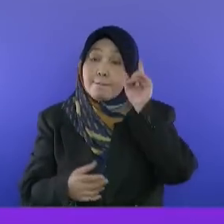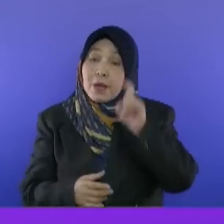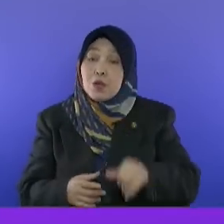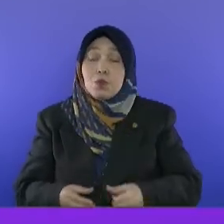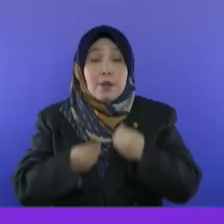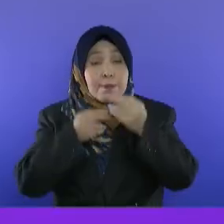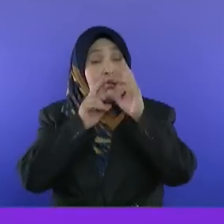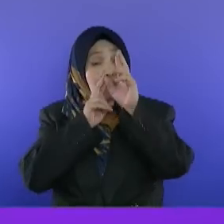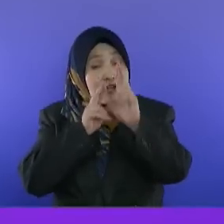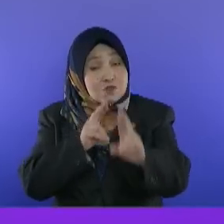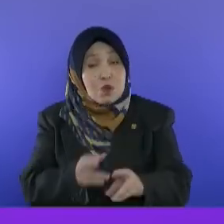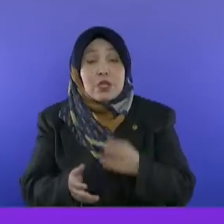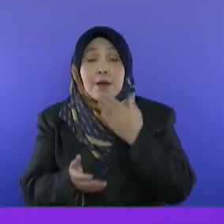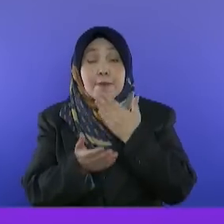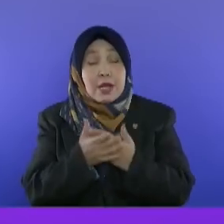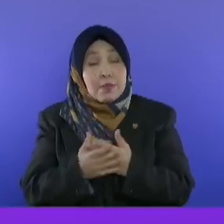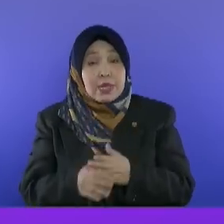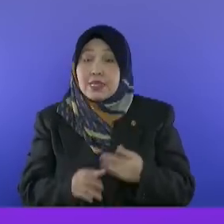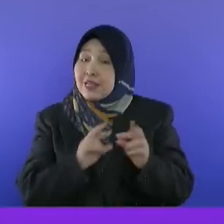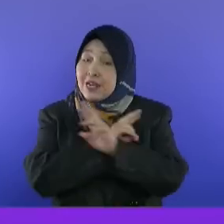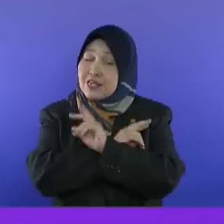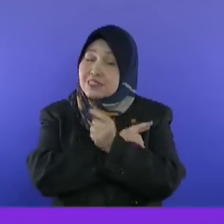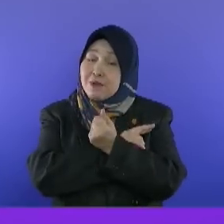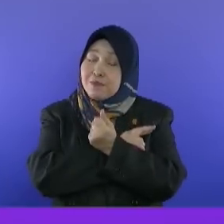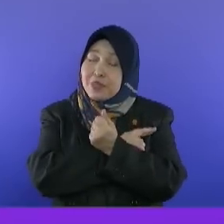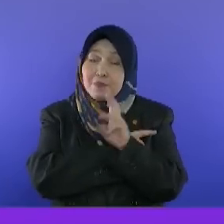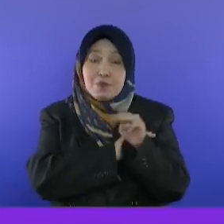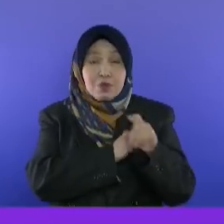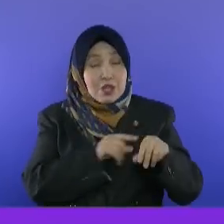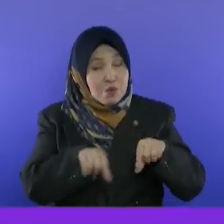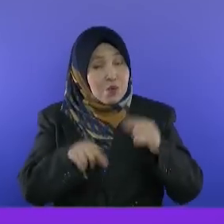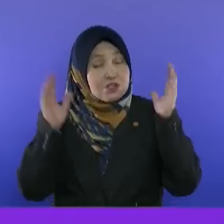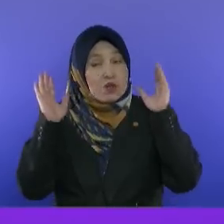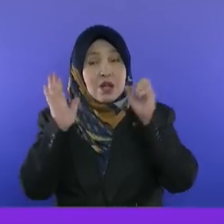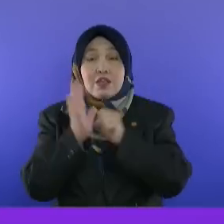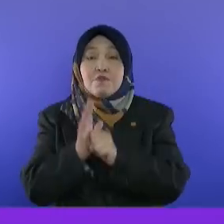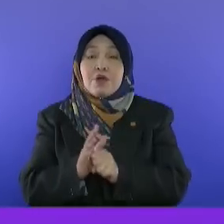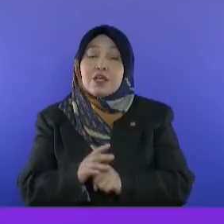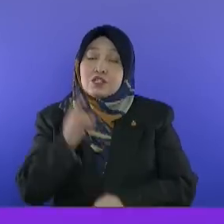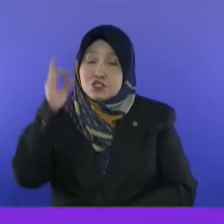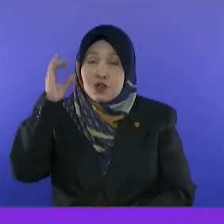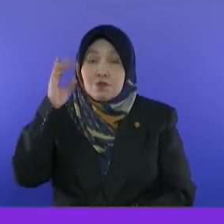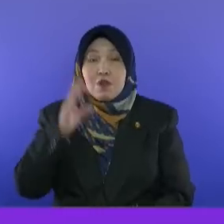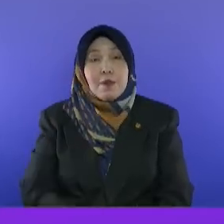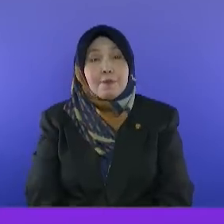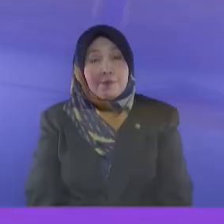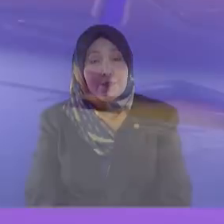diberi Respon yang baik Bagaimana kita melihat sementara dalam al-qur'an time Quran salat Jumat